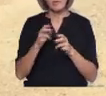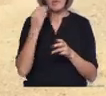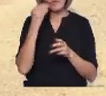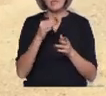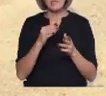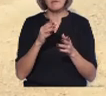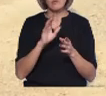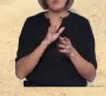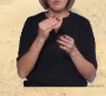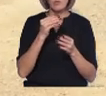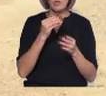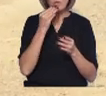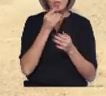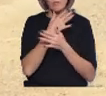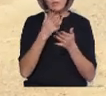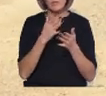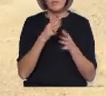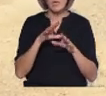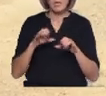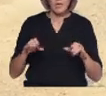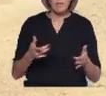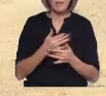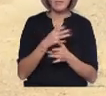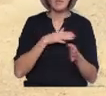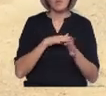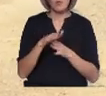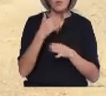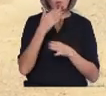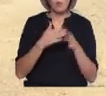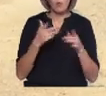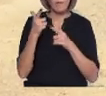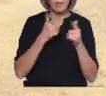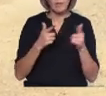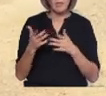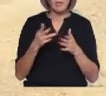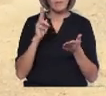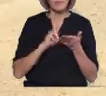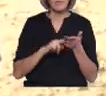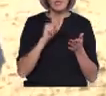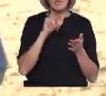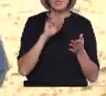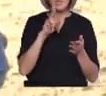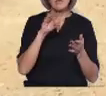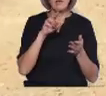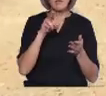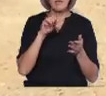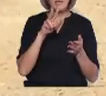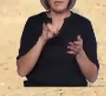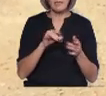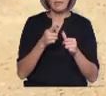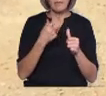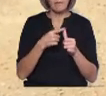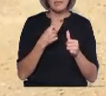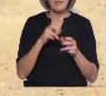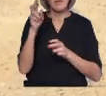качественную продукцию из мяса птицы, колбасные изделия, полуфабрикаты под торговой маркой «Чикаделли». Хотелось бы, чтобы